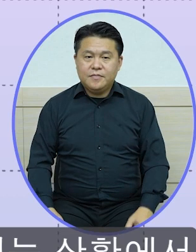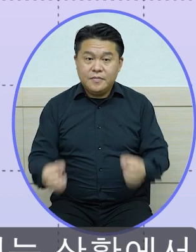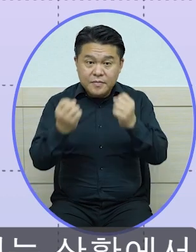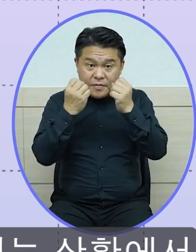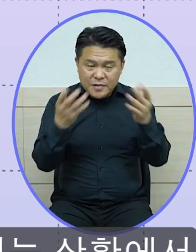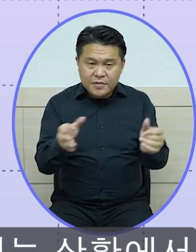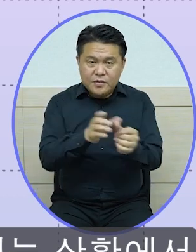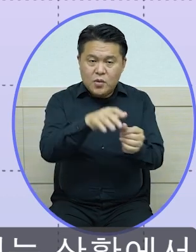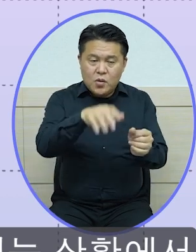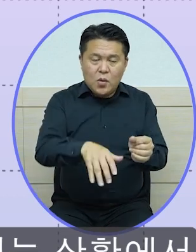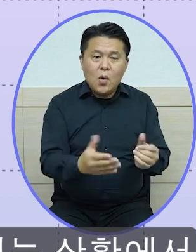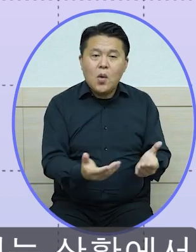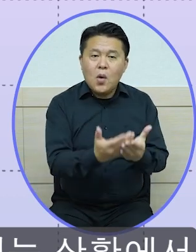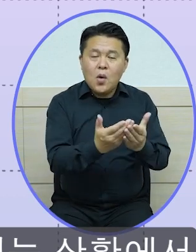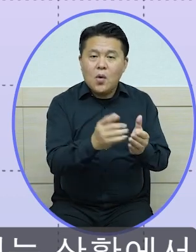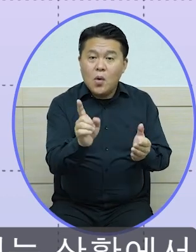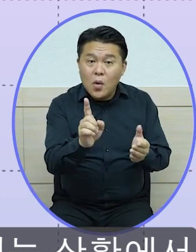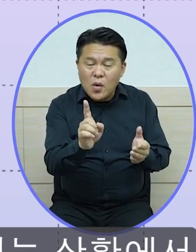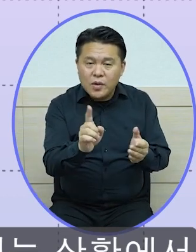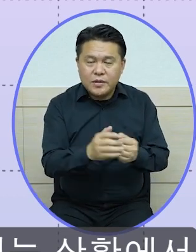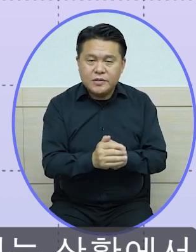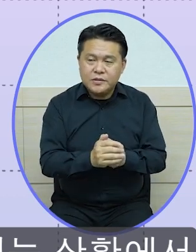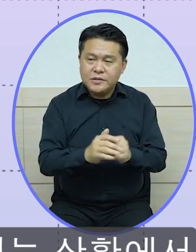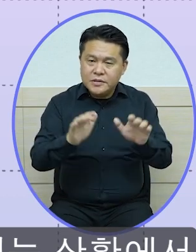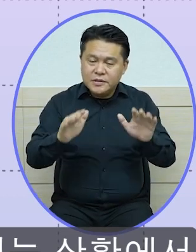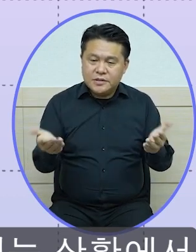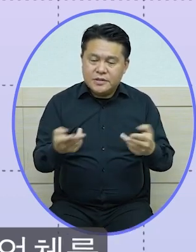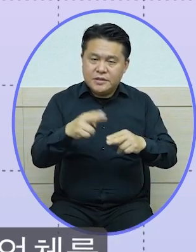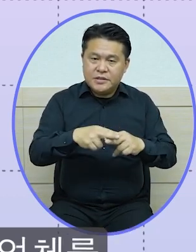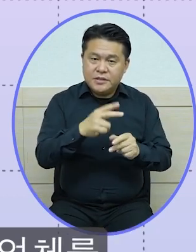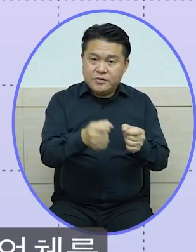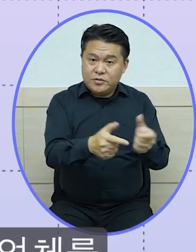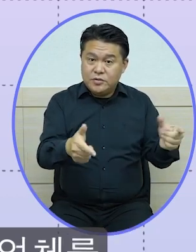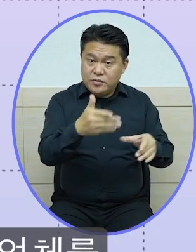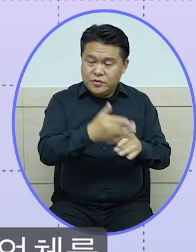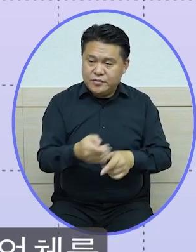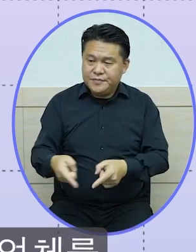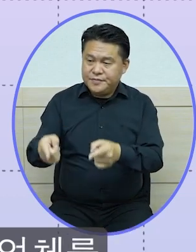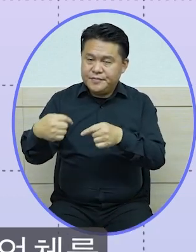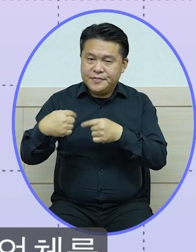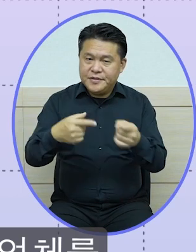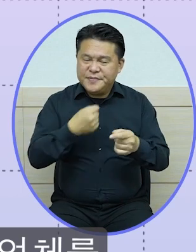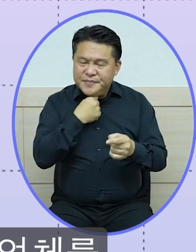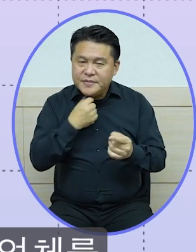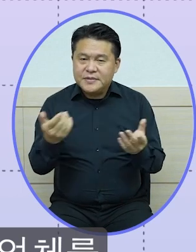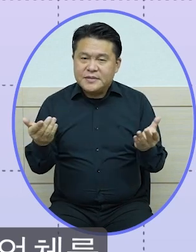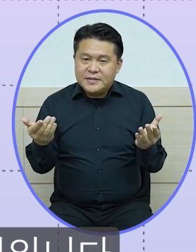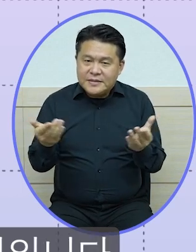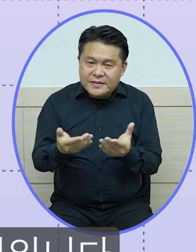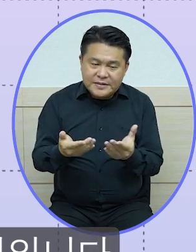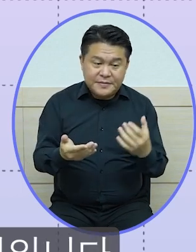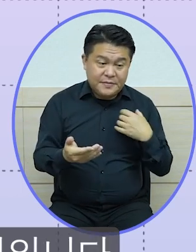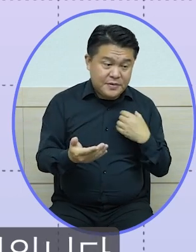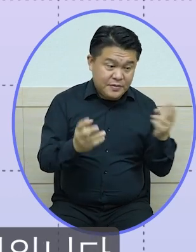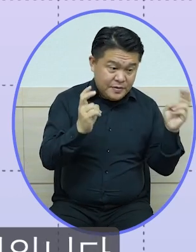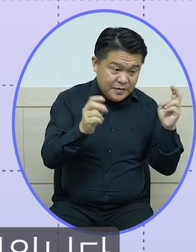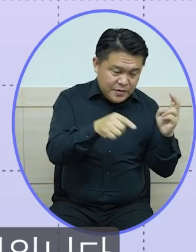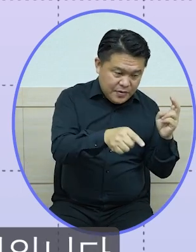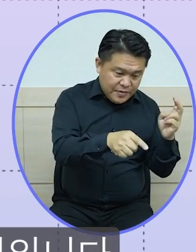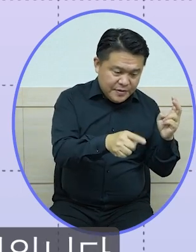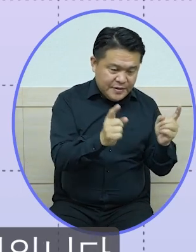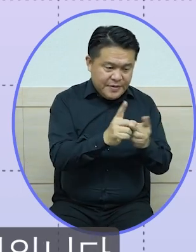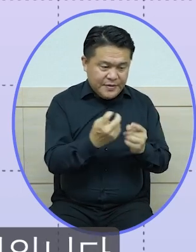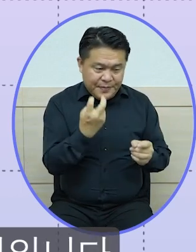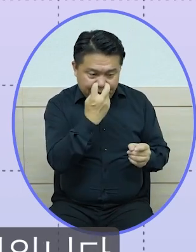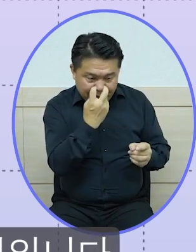신규 배치 기간 개발은 매년 일자리 사업이 확대되고 있는 상황에서 참여자분들이 희망하는 직무를 수행할 수 있는 업체를 중앙 차원에서 직접